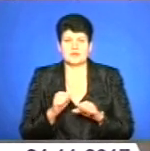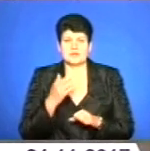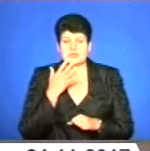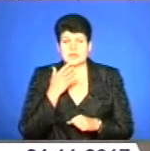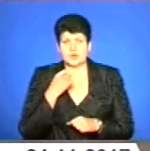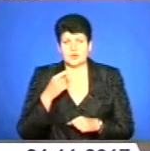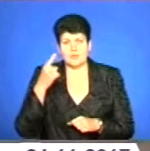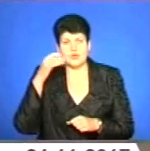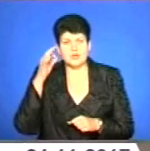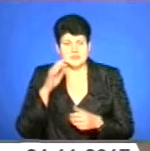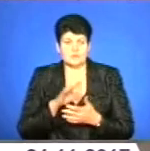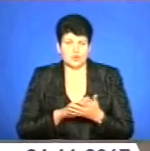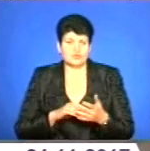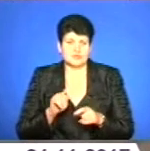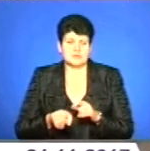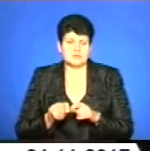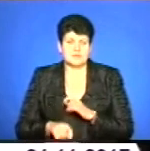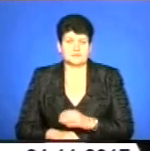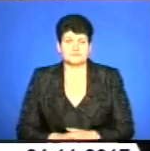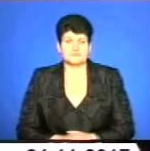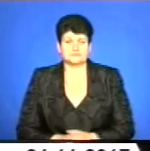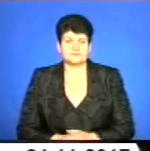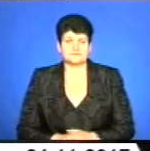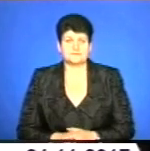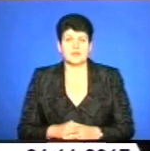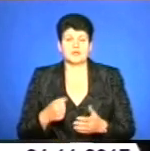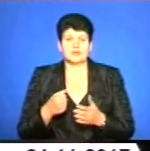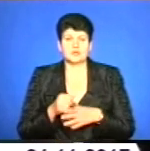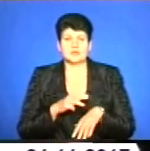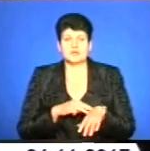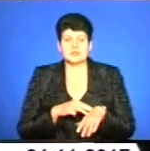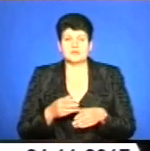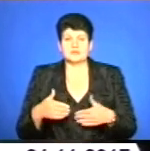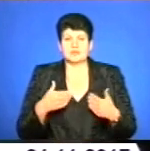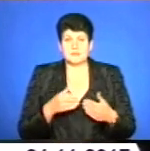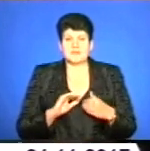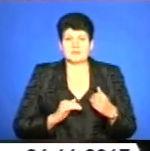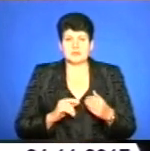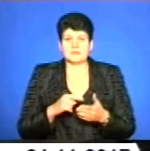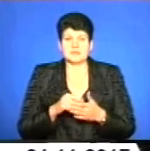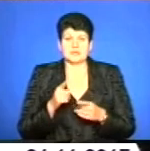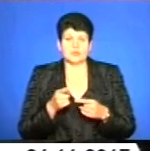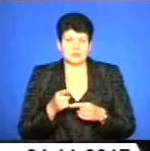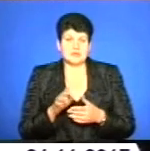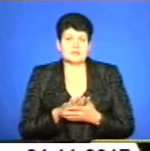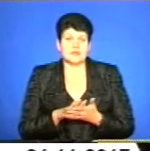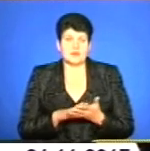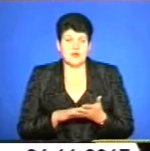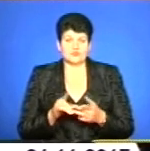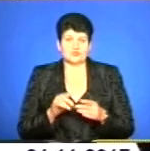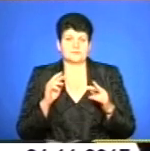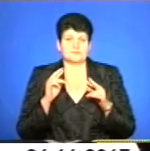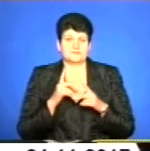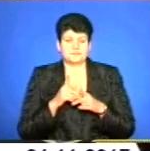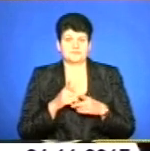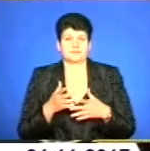національної поліції. Тривають слідчі дії. До правоохоронних органів звернувся підприємець міста Тернополя із заявою щодо